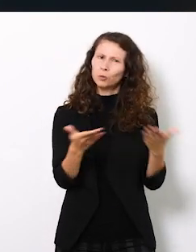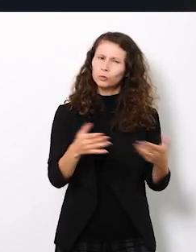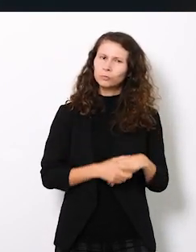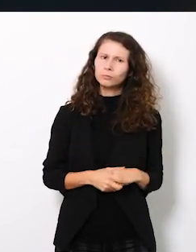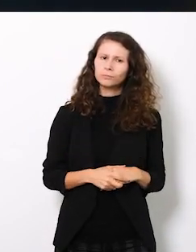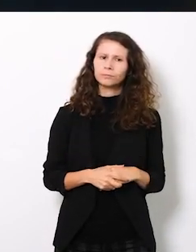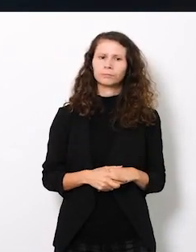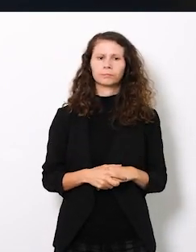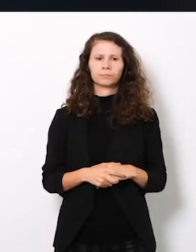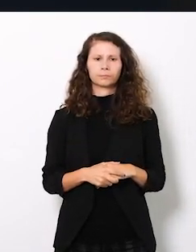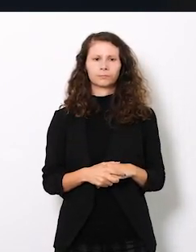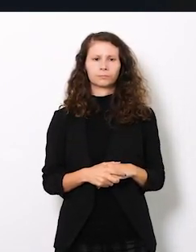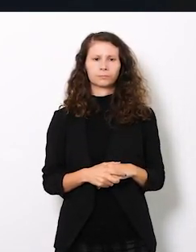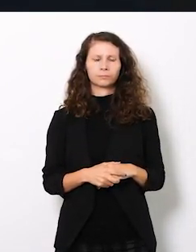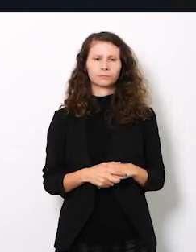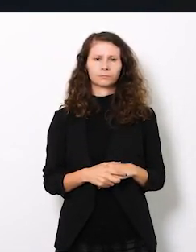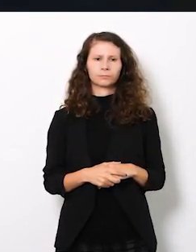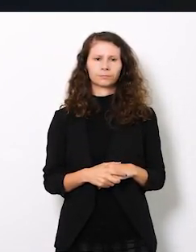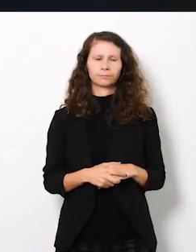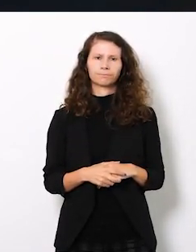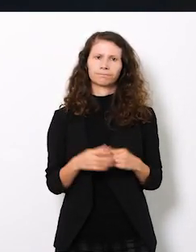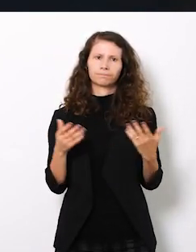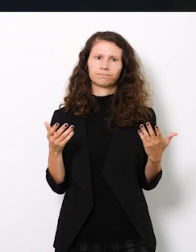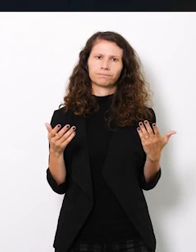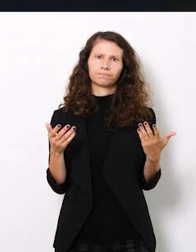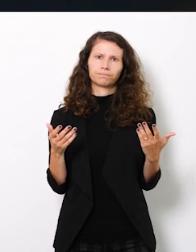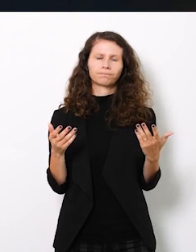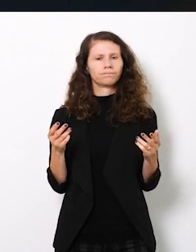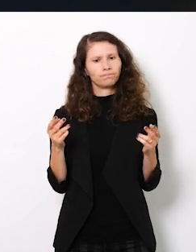Also wir sind zunächst mal heute für umfassende